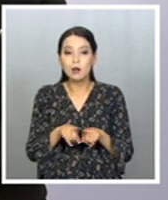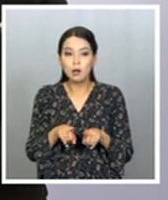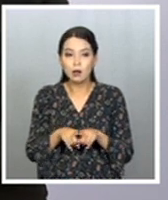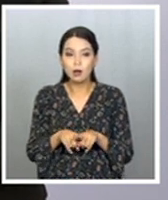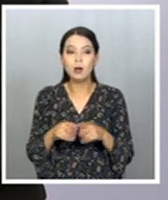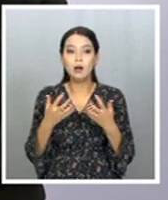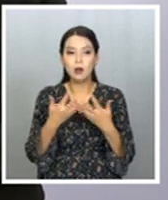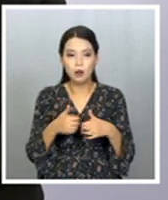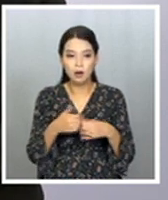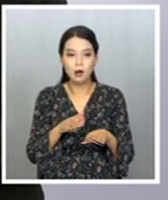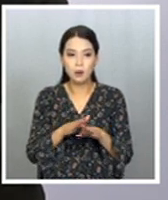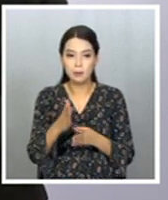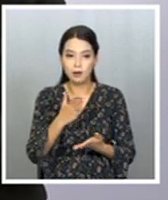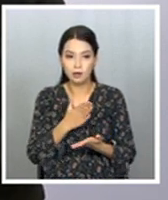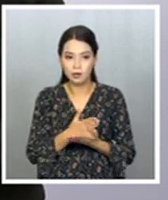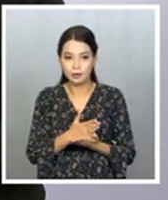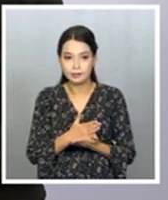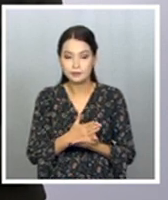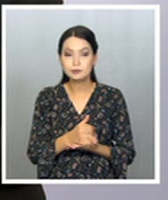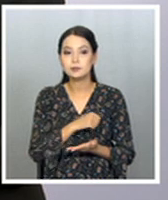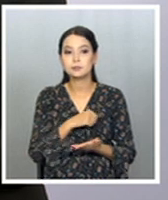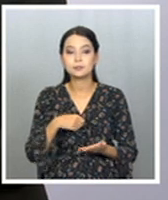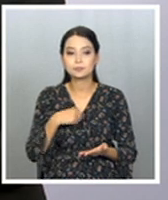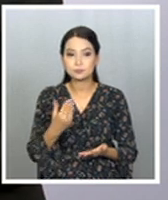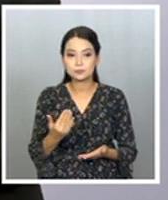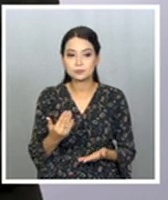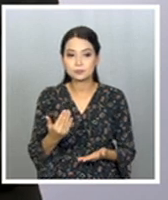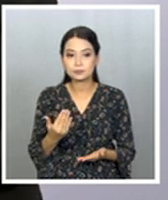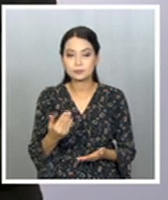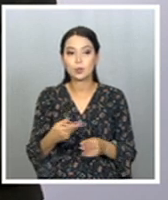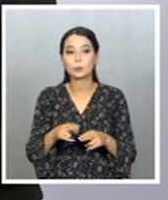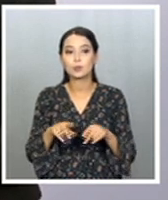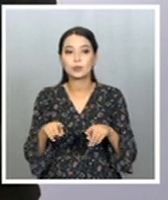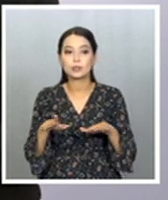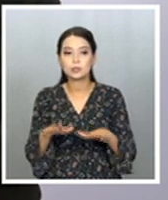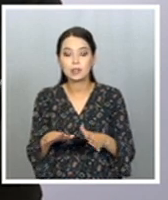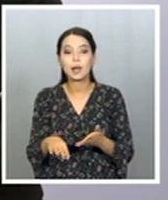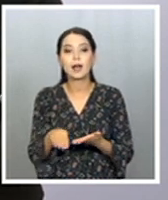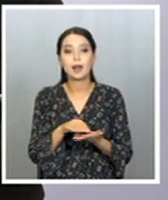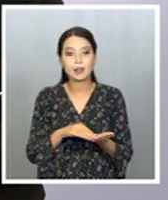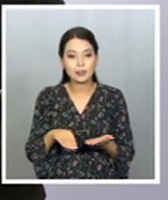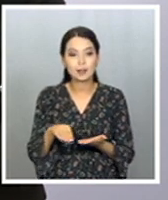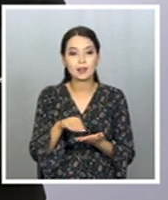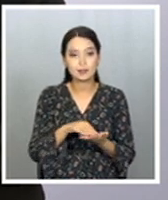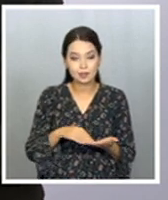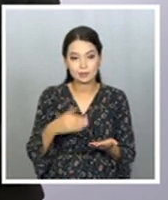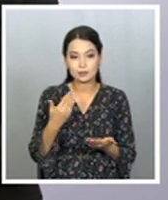емес. Ол жерде біз және таңдаймыз. Демек, бұл жерде қайталанбайтын